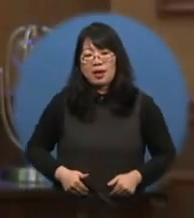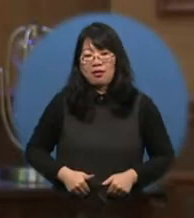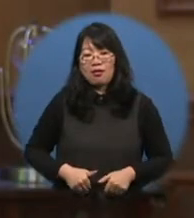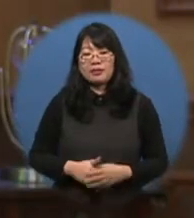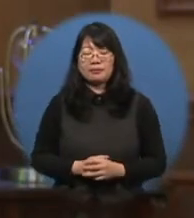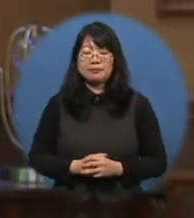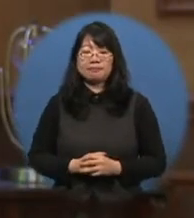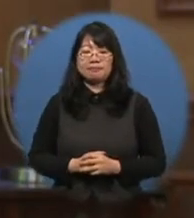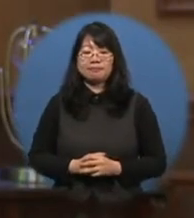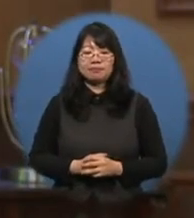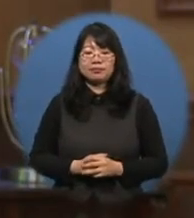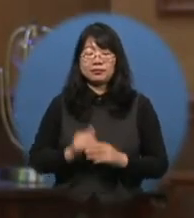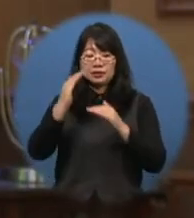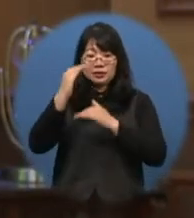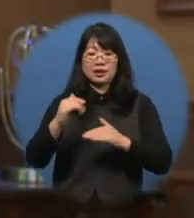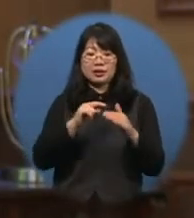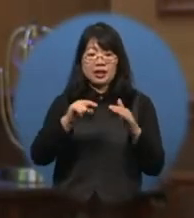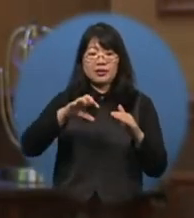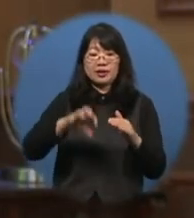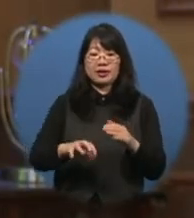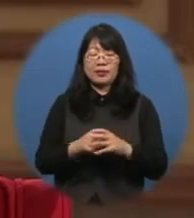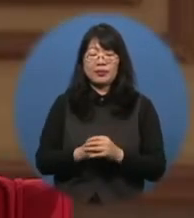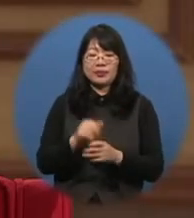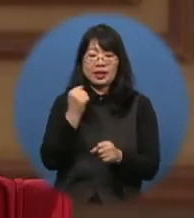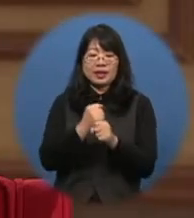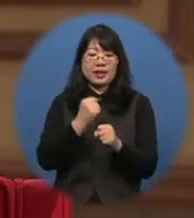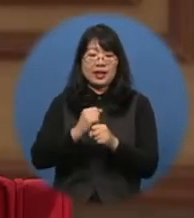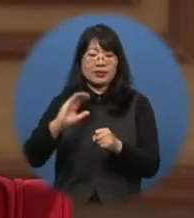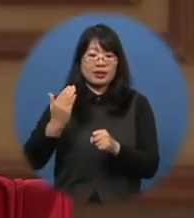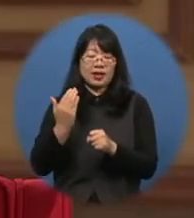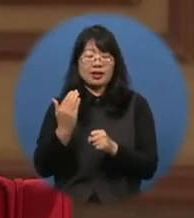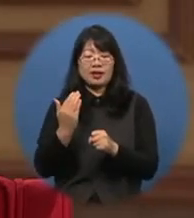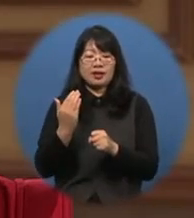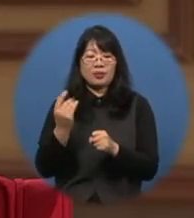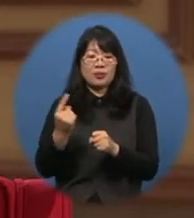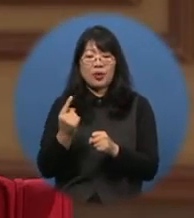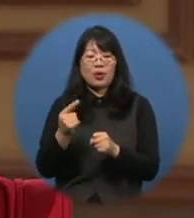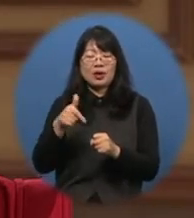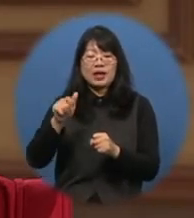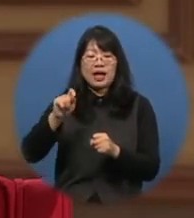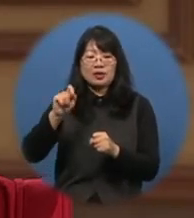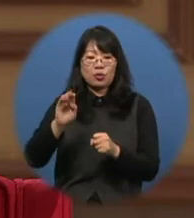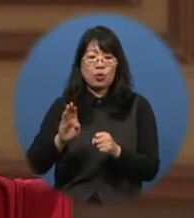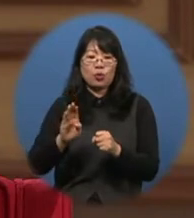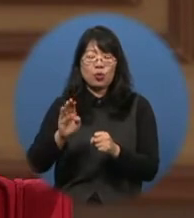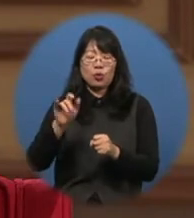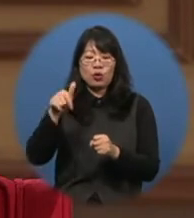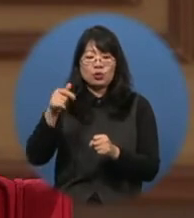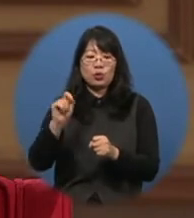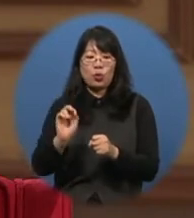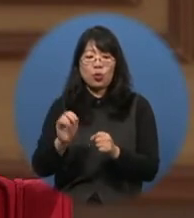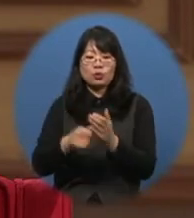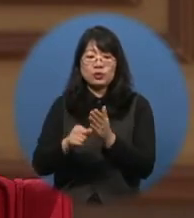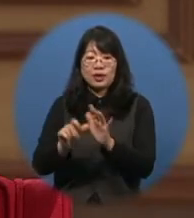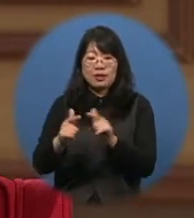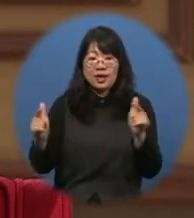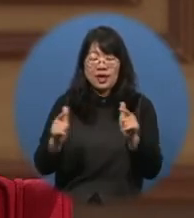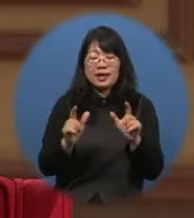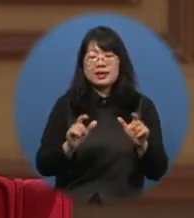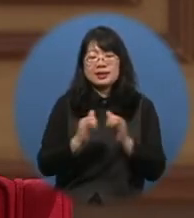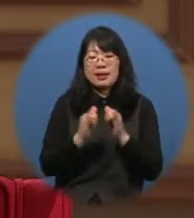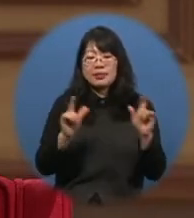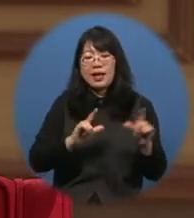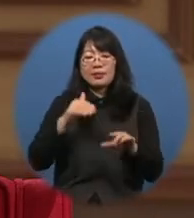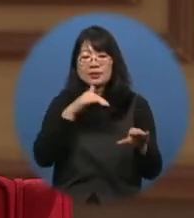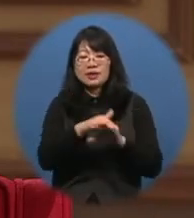보존 네네. 네. 그 과정에서 생산되는 가공품들을 사람들의 이제 라이프